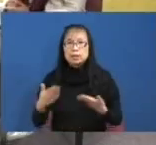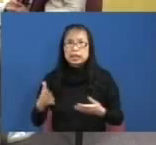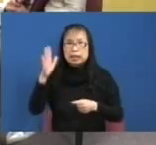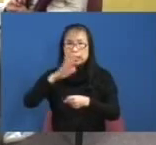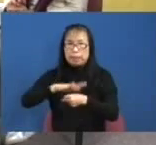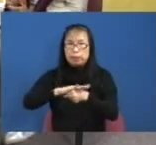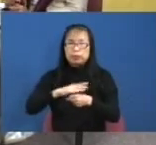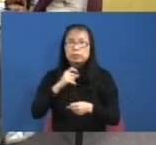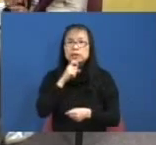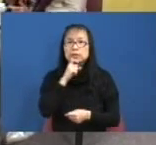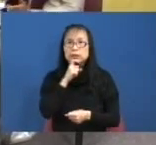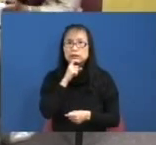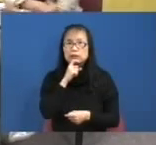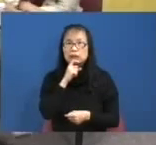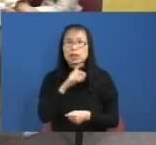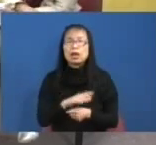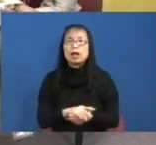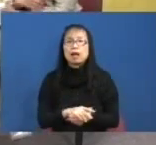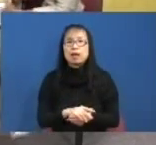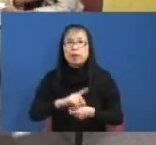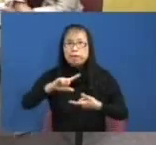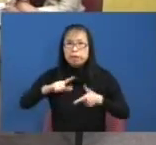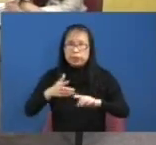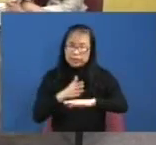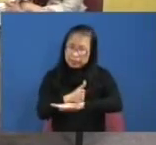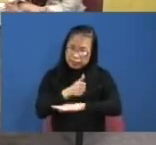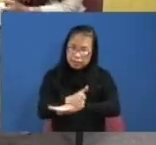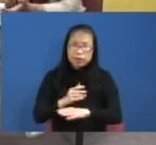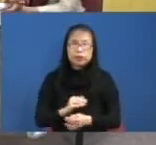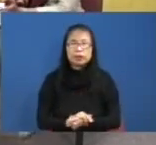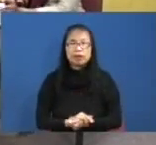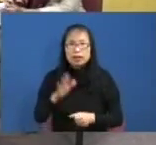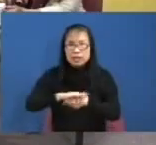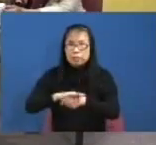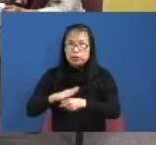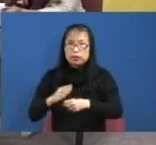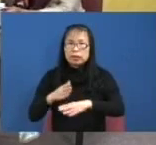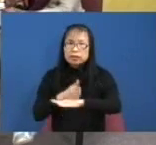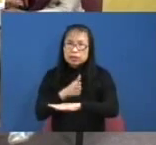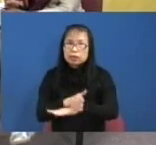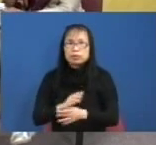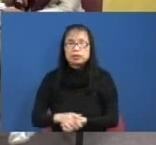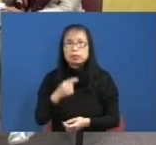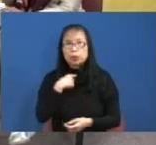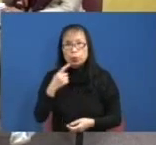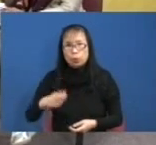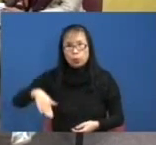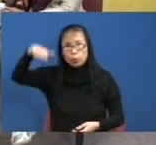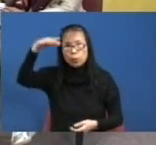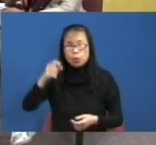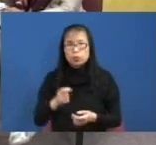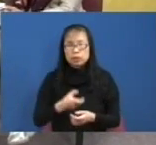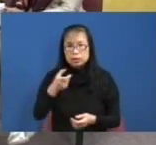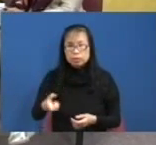事嗰個形式日本式嘅一個社會啦。日本式嘅社會即係你要高消費，如果你即係稍